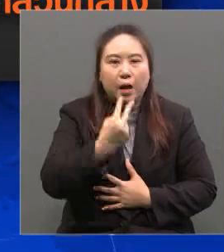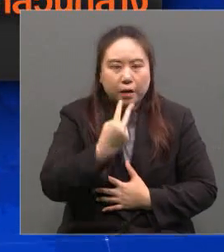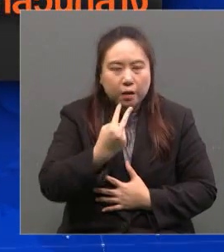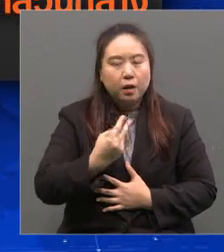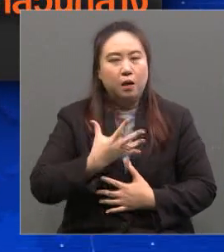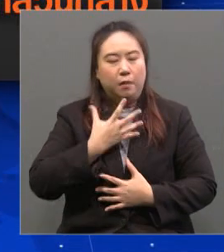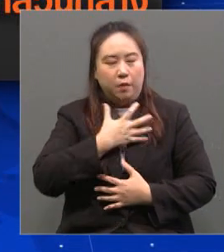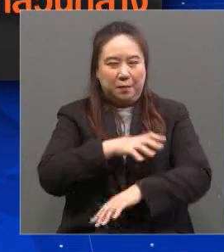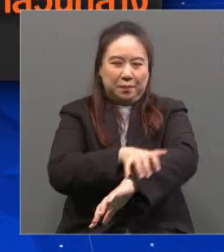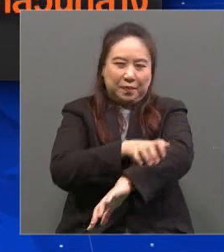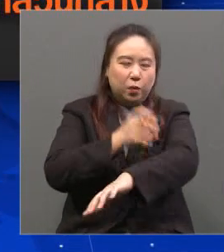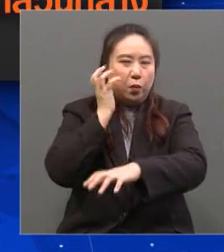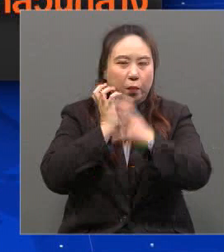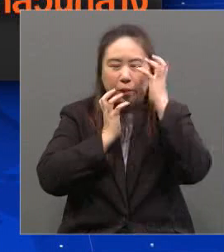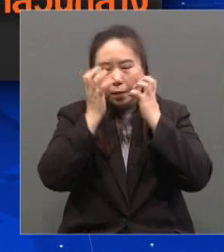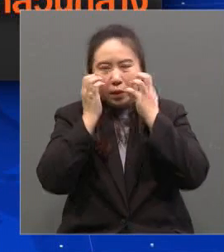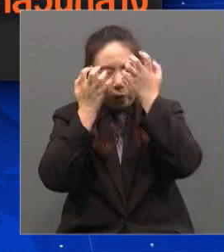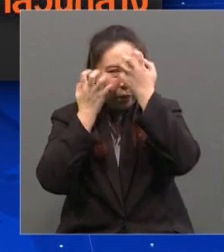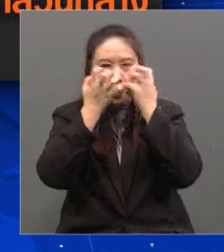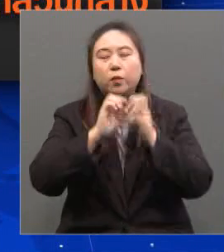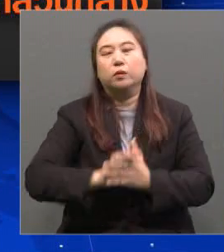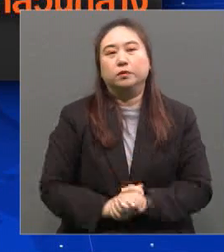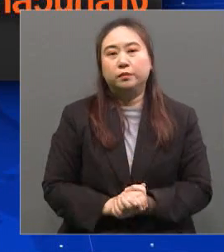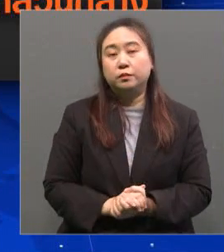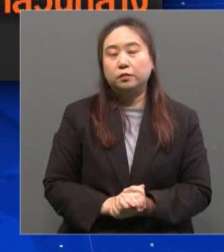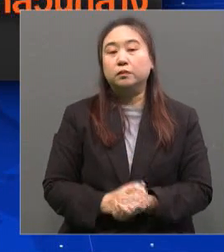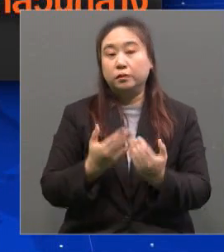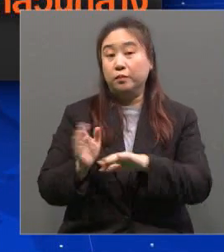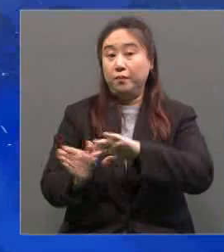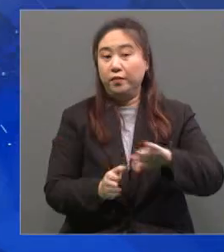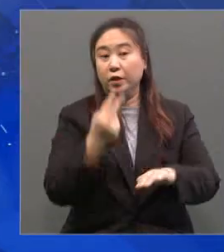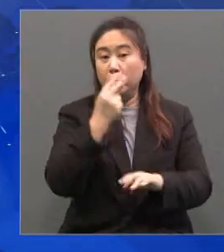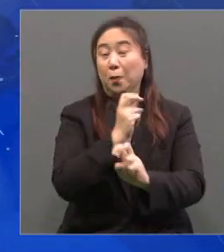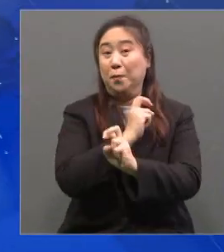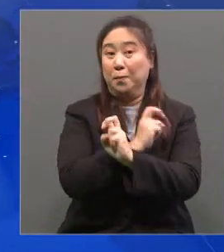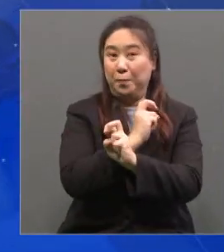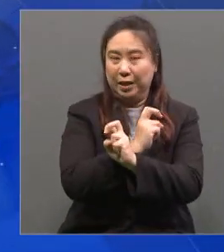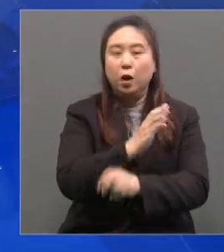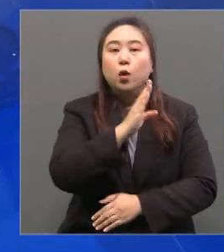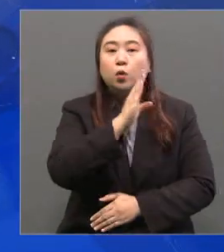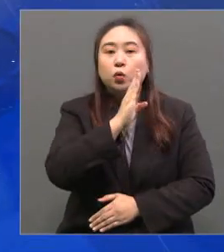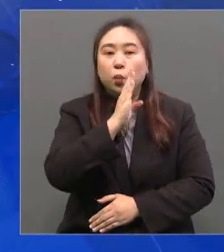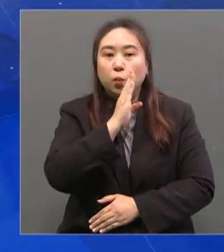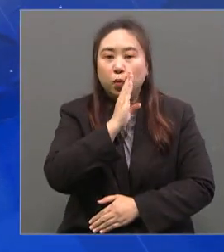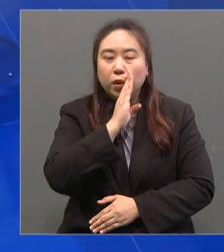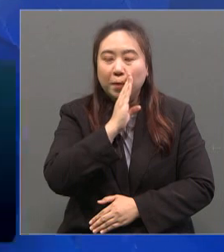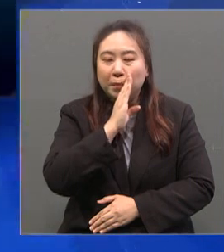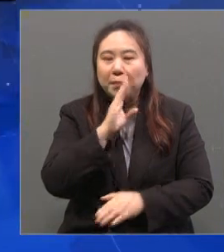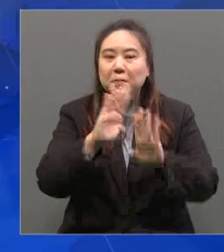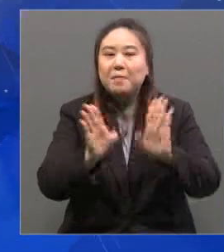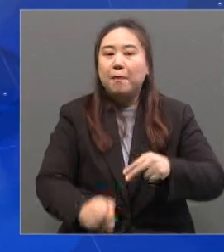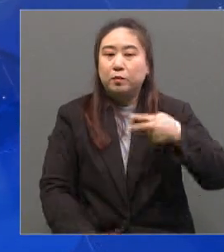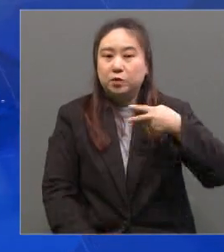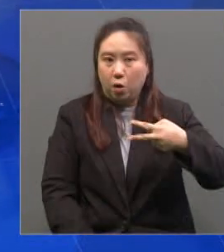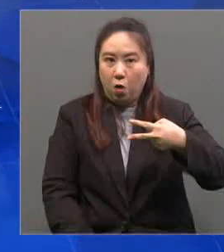แล้วก็ระคายเคืองผิวหนังรวมถึงดวงตาด้วยนะคะทีนี้มาดูพิษกันบ้างค่ะหลังจากที่โดนไซยาไนด์เนี่ยเขาบอกว่าแบ่งออกเป็น2แบบด้วยกัน